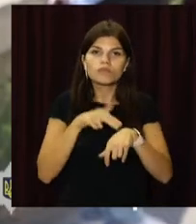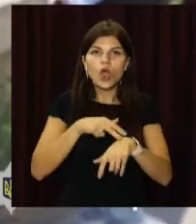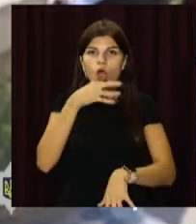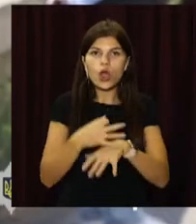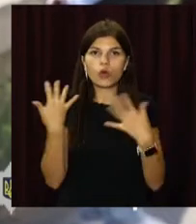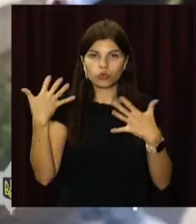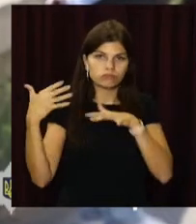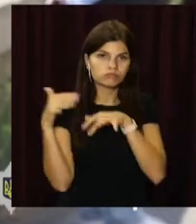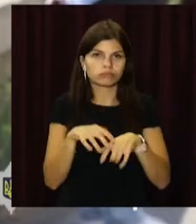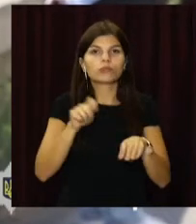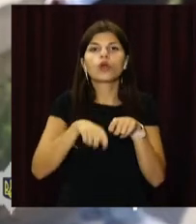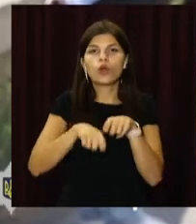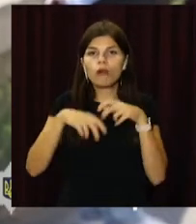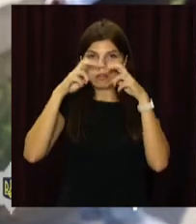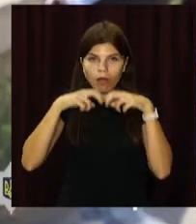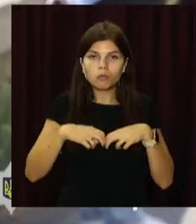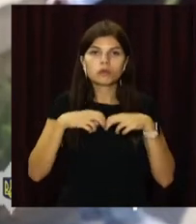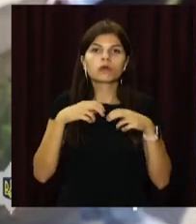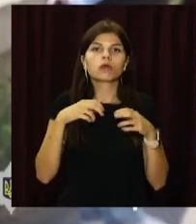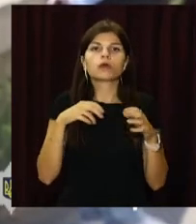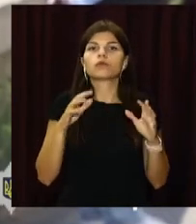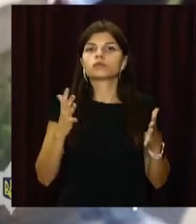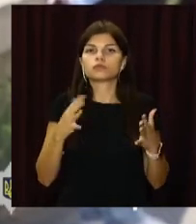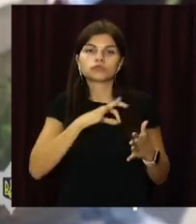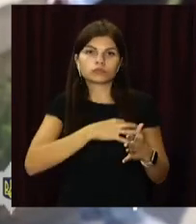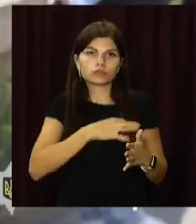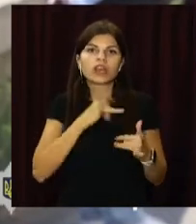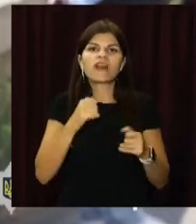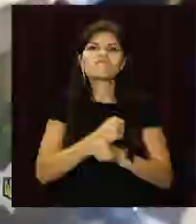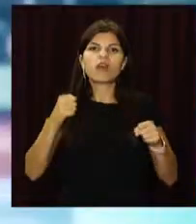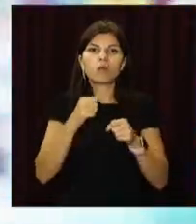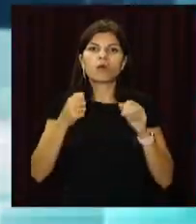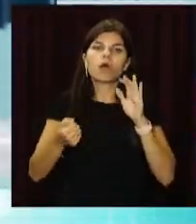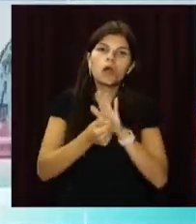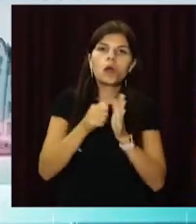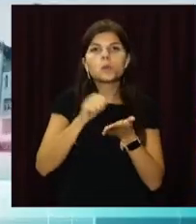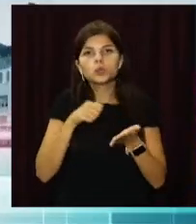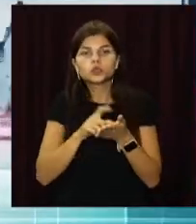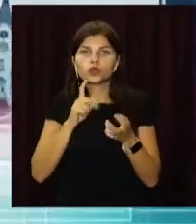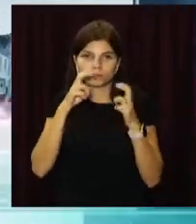органів, криміналістична лабораторія, слідчо-оперативна група та вибухотехніки.